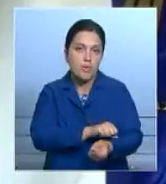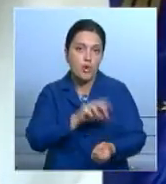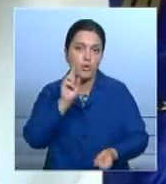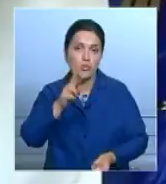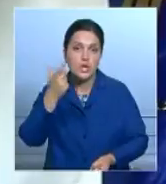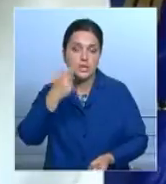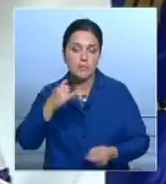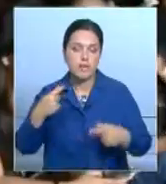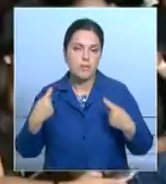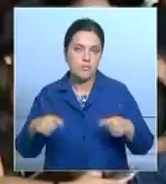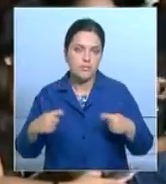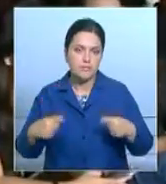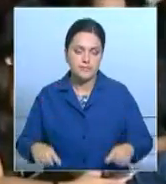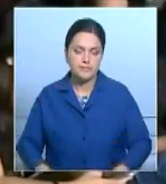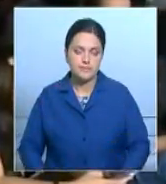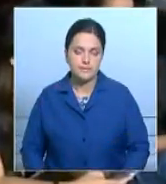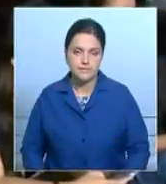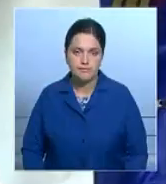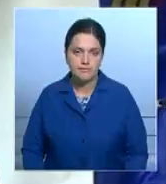и распространителями наркотиков.